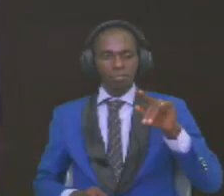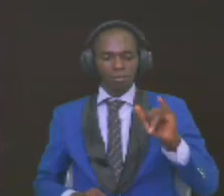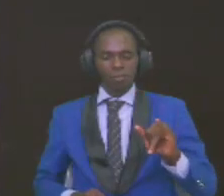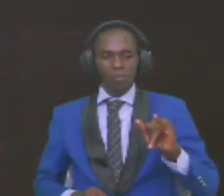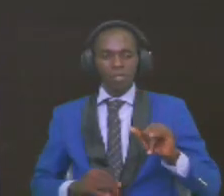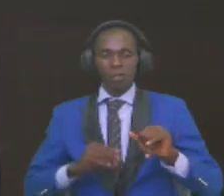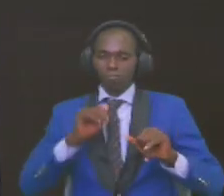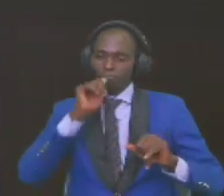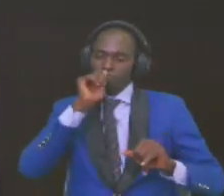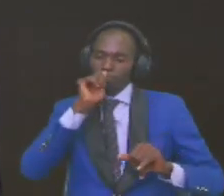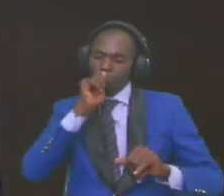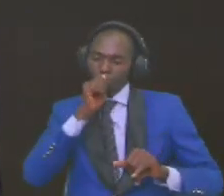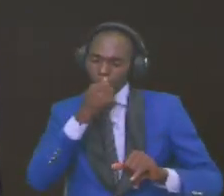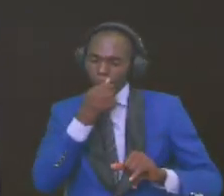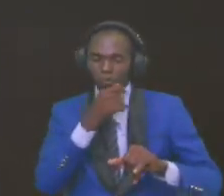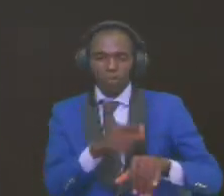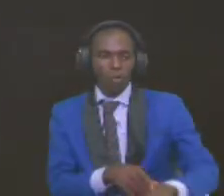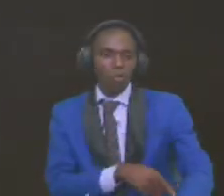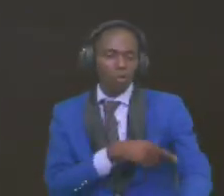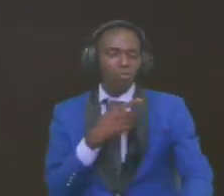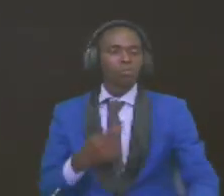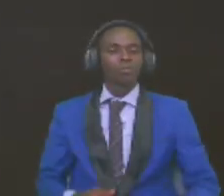la charité est patiente